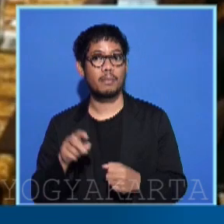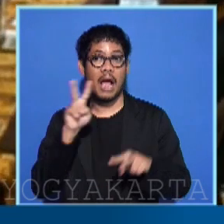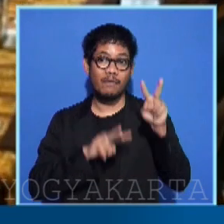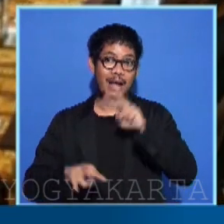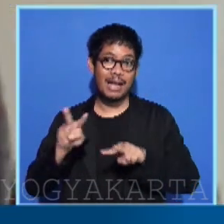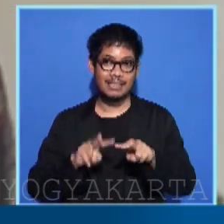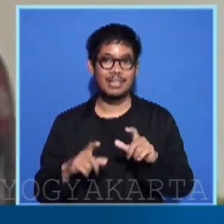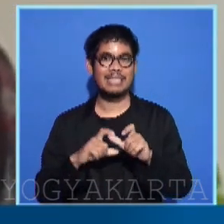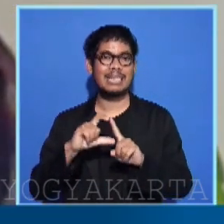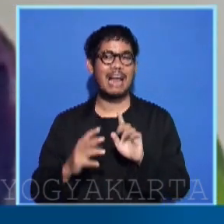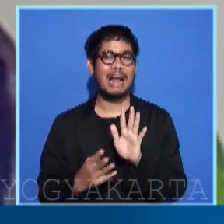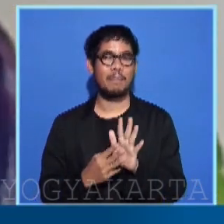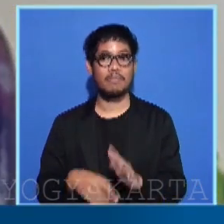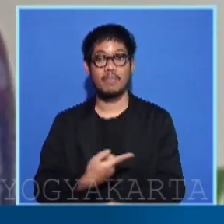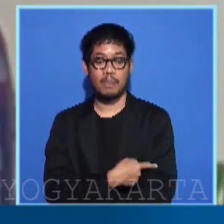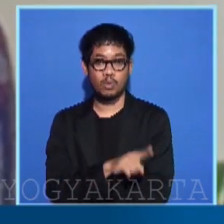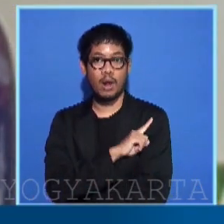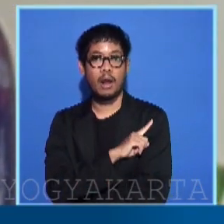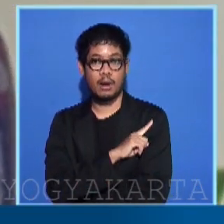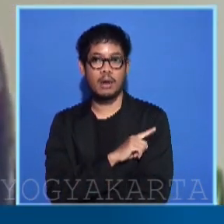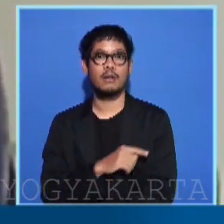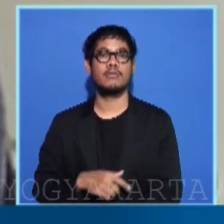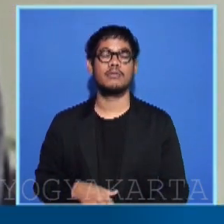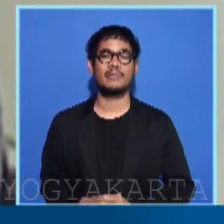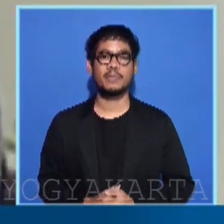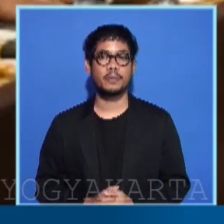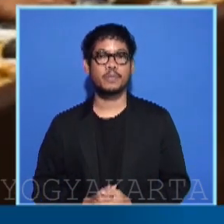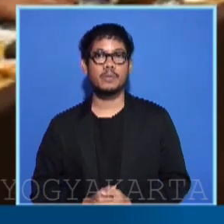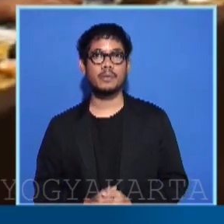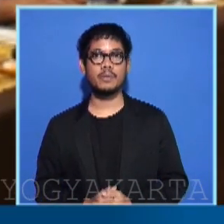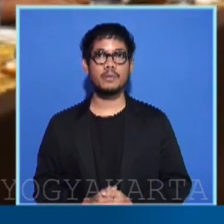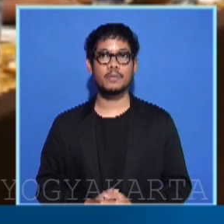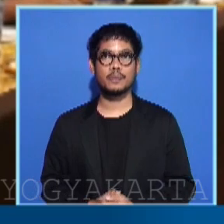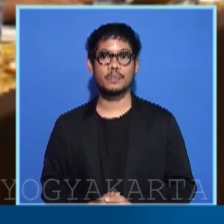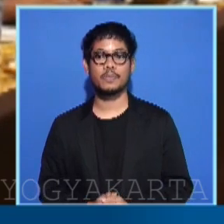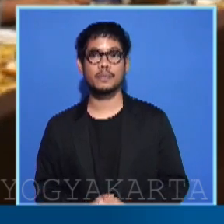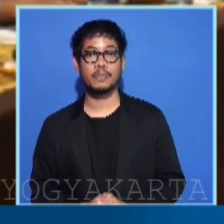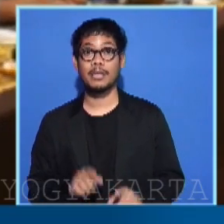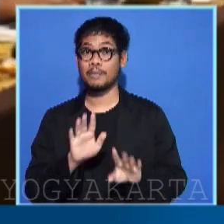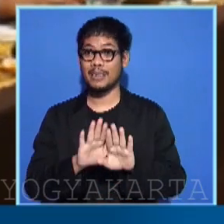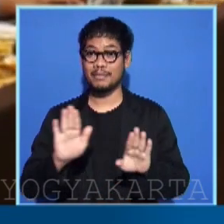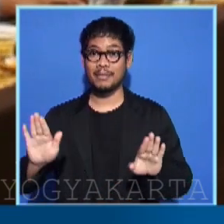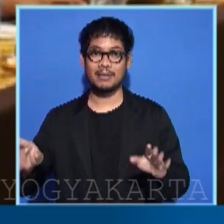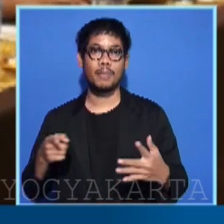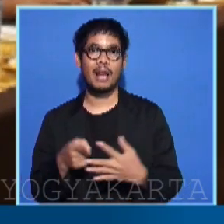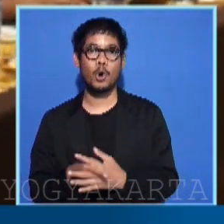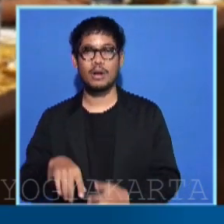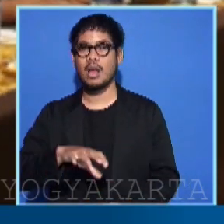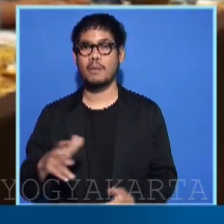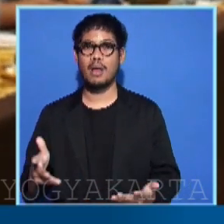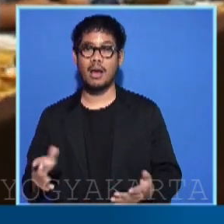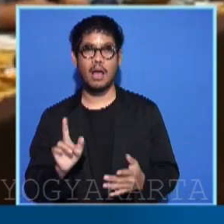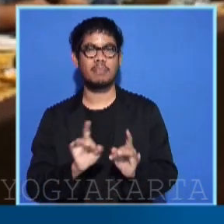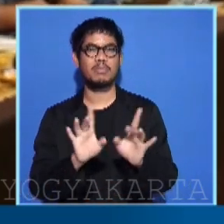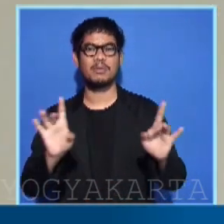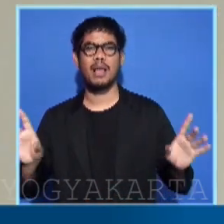daya manusia dan keahlian yang dimiliki. Potensi kerawanan pemilu di masing-masing wilayah juga berbeda, sehingga perlu dilakukannya